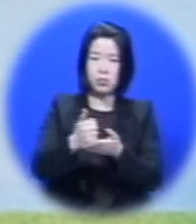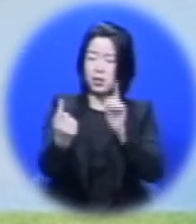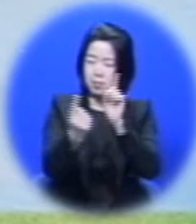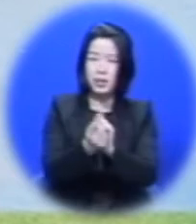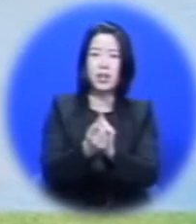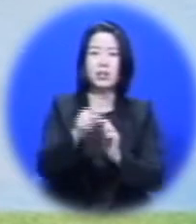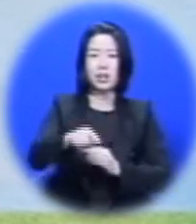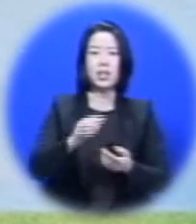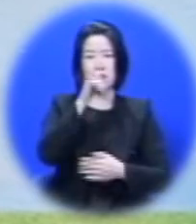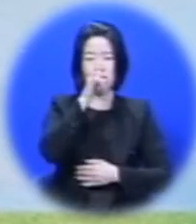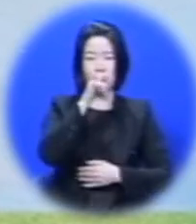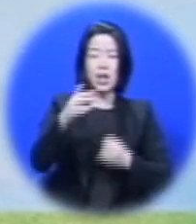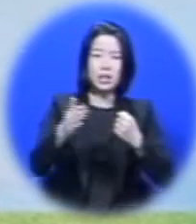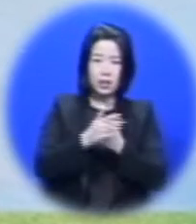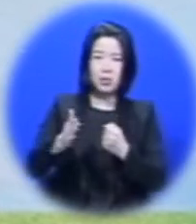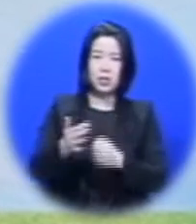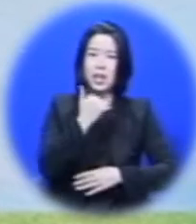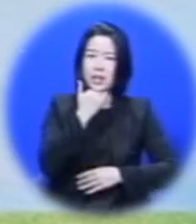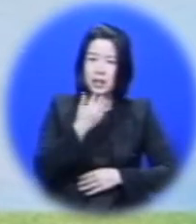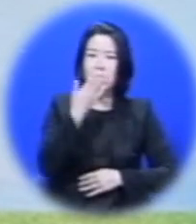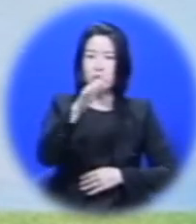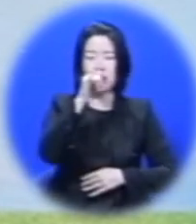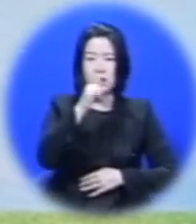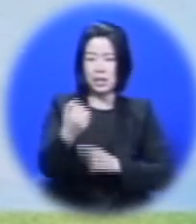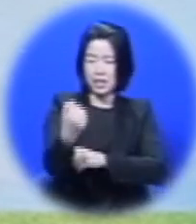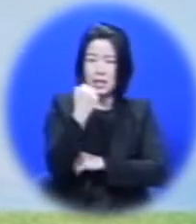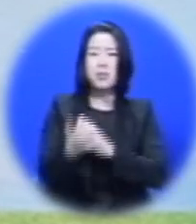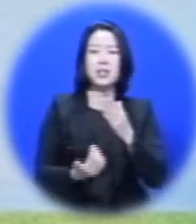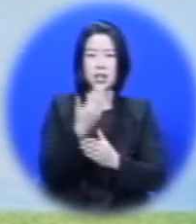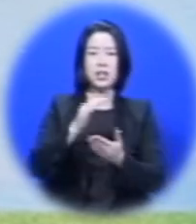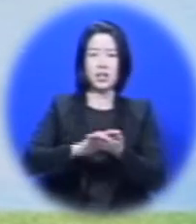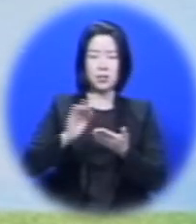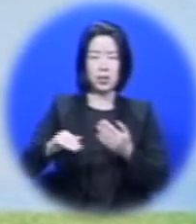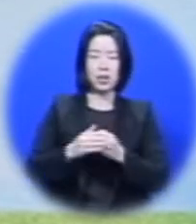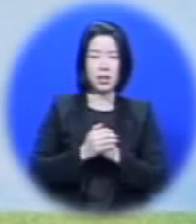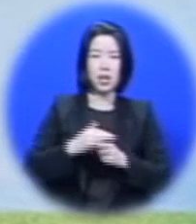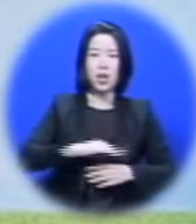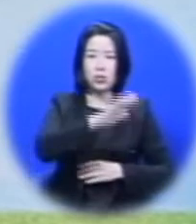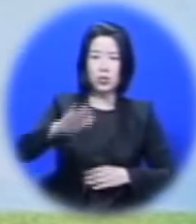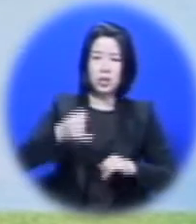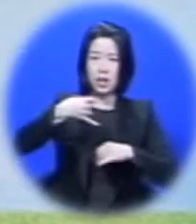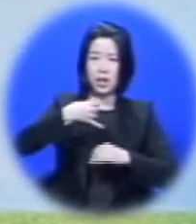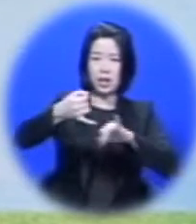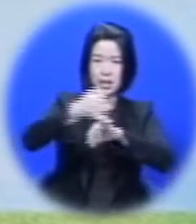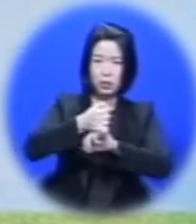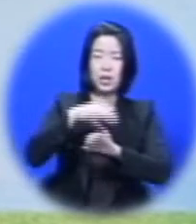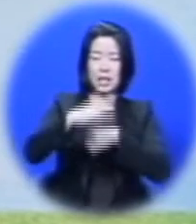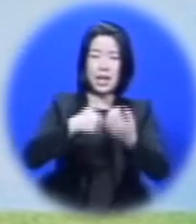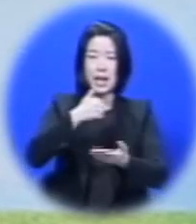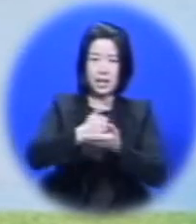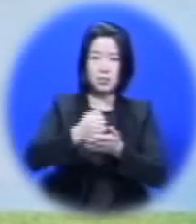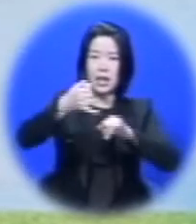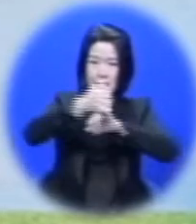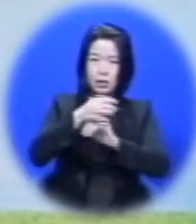있습니다. 그렇기 때문에 기다릴 수 있는 힘이 생기는 거예요. 우리에게 약속하신 하나님의 약속의